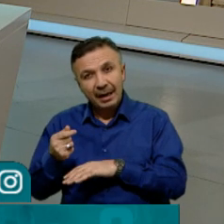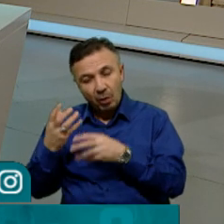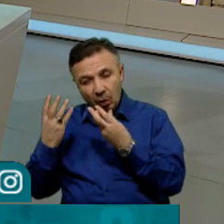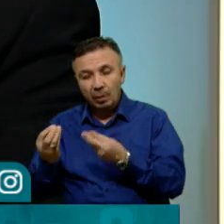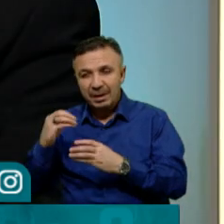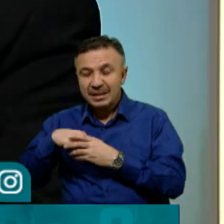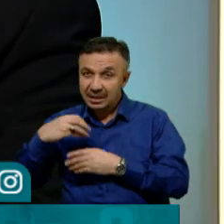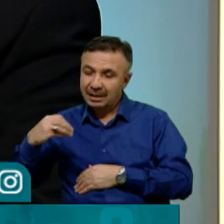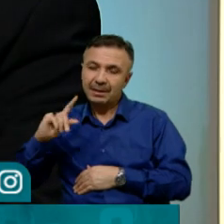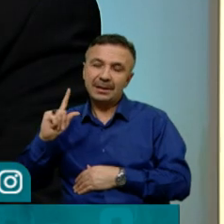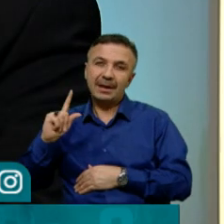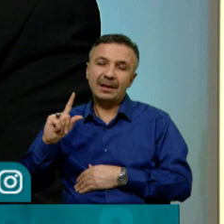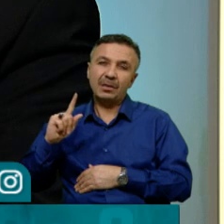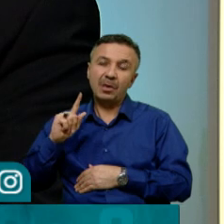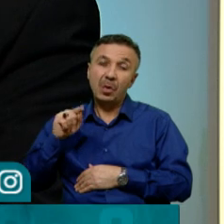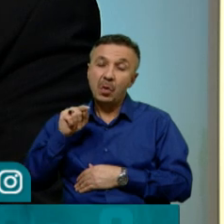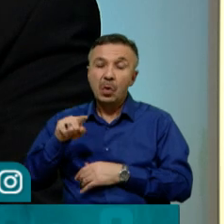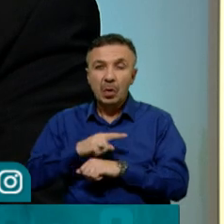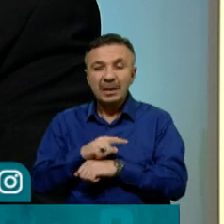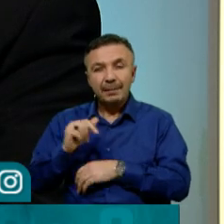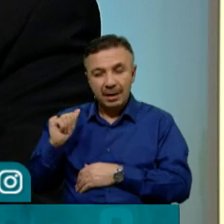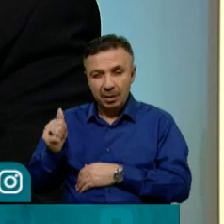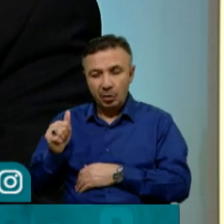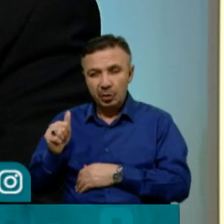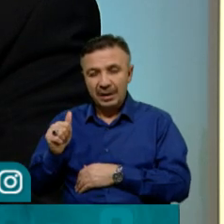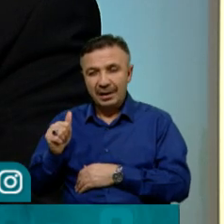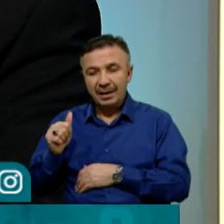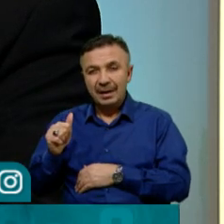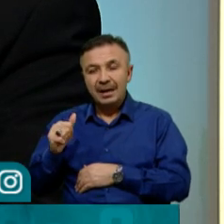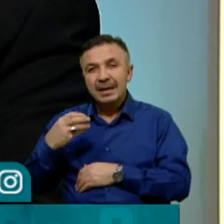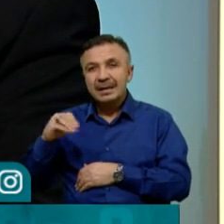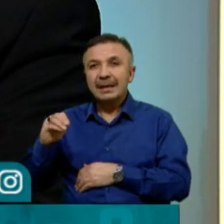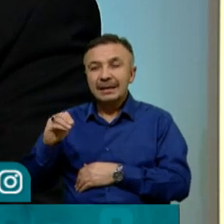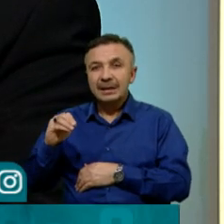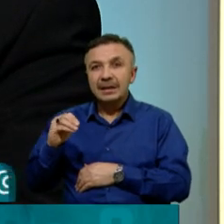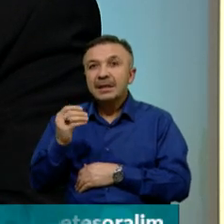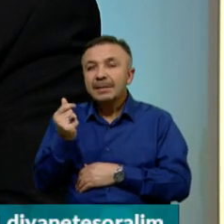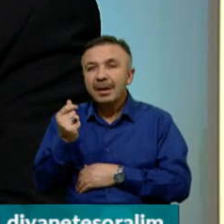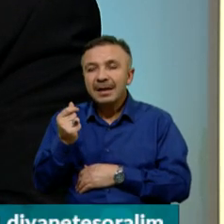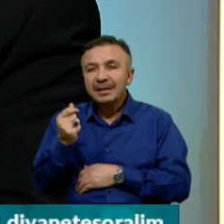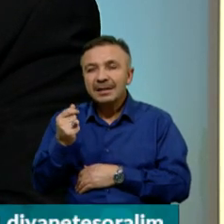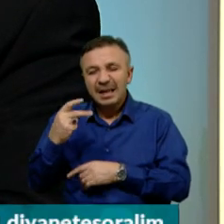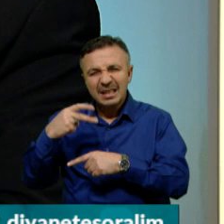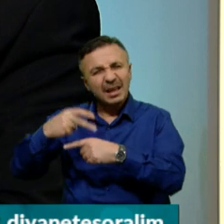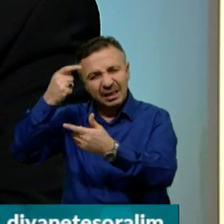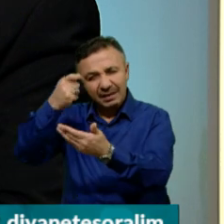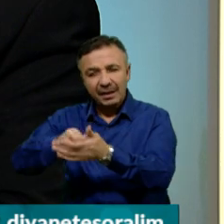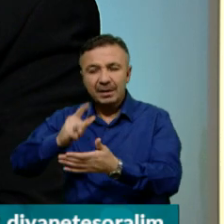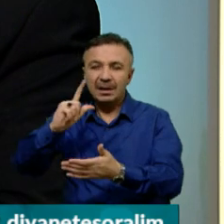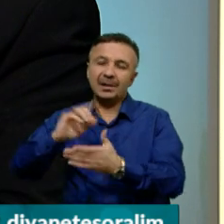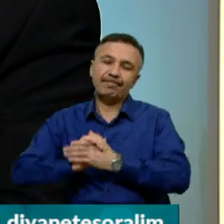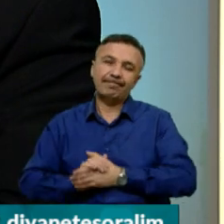E tabi o zaman güncel rayiç satış fiyatından vermesi gerekir